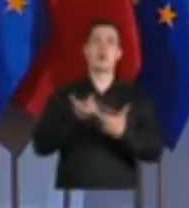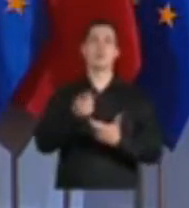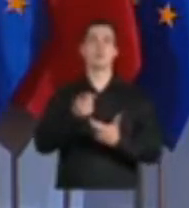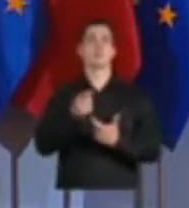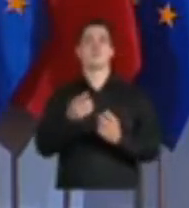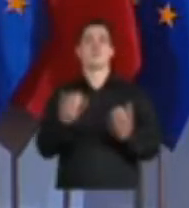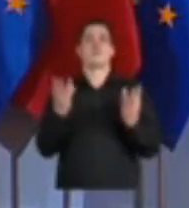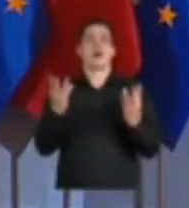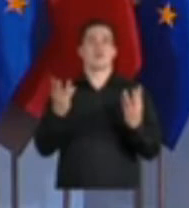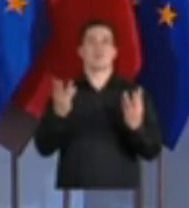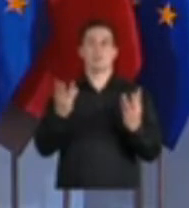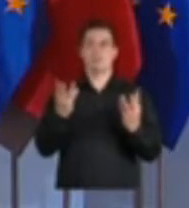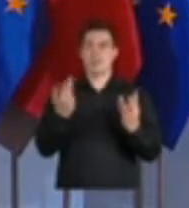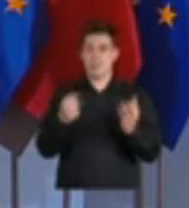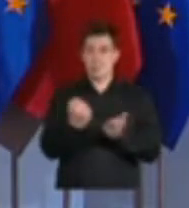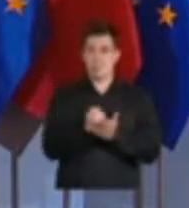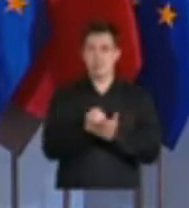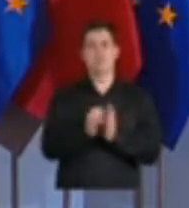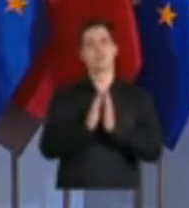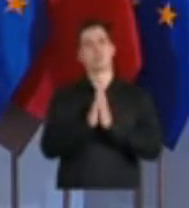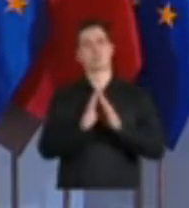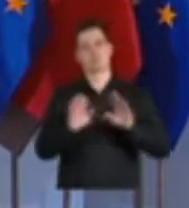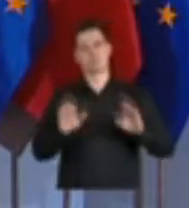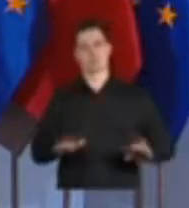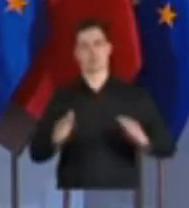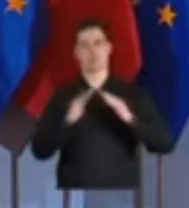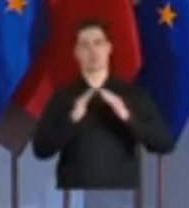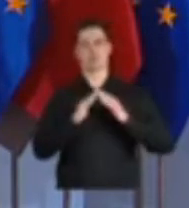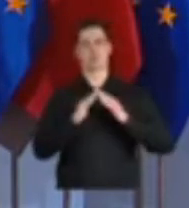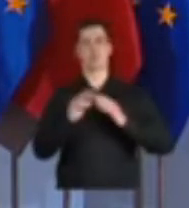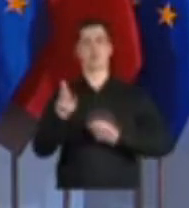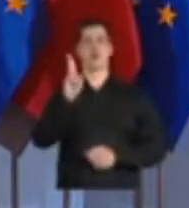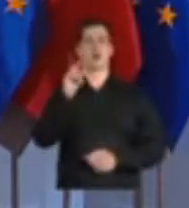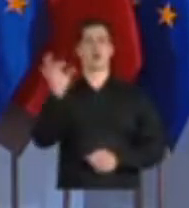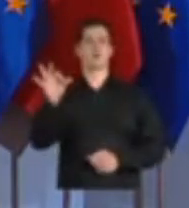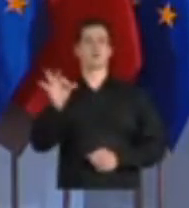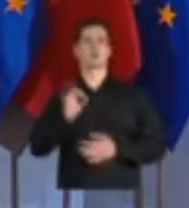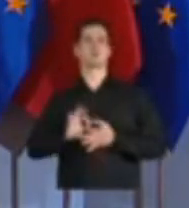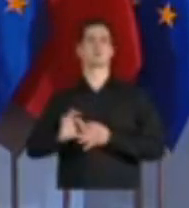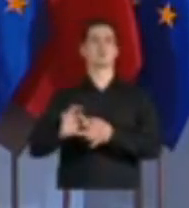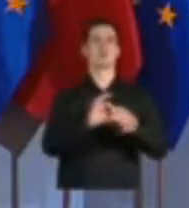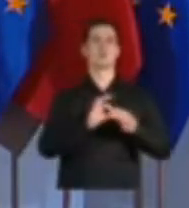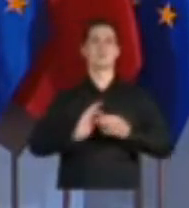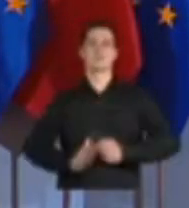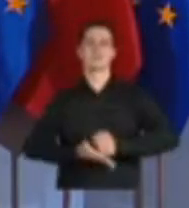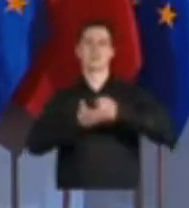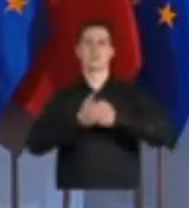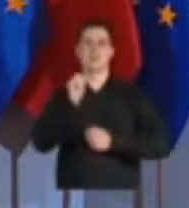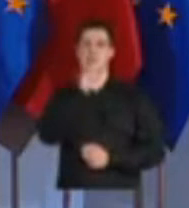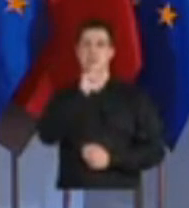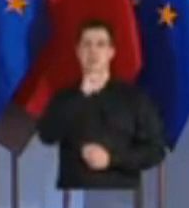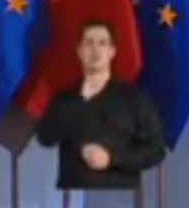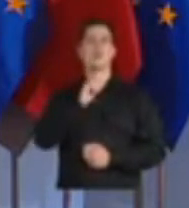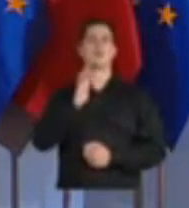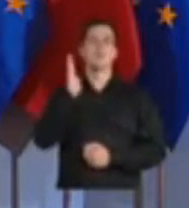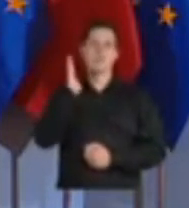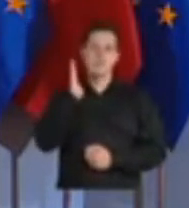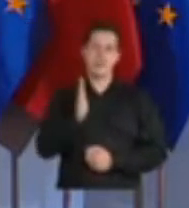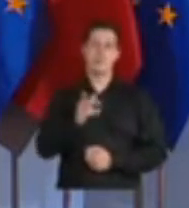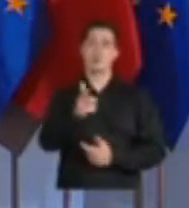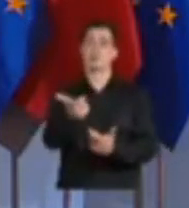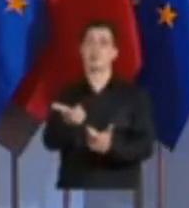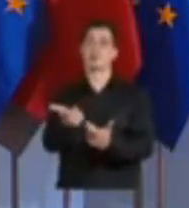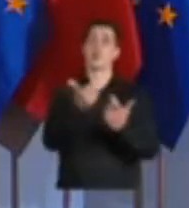bytowych, żeby pozostali po prostu w domach. Korpus Solidarnościowy, Korpus Wsparcia Seniorów ma służyć tym, którzy się